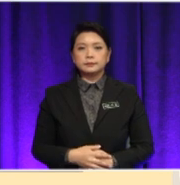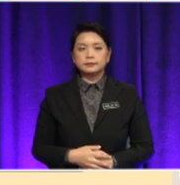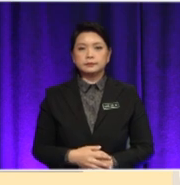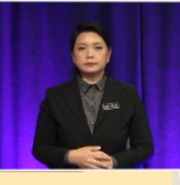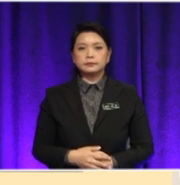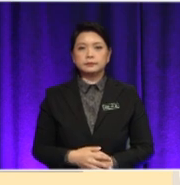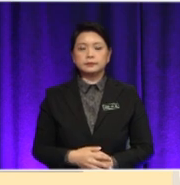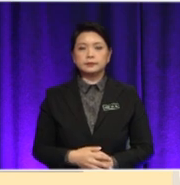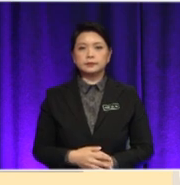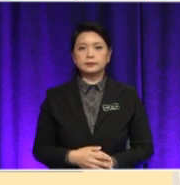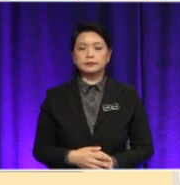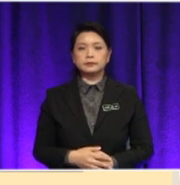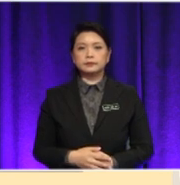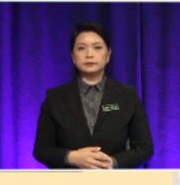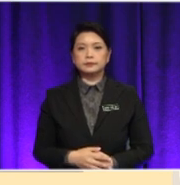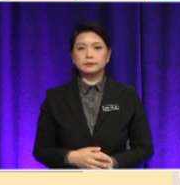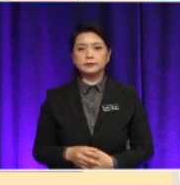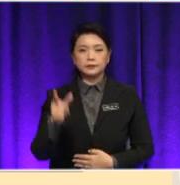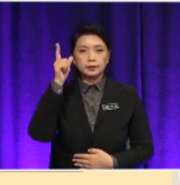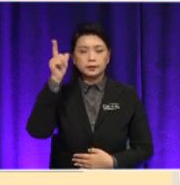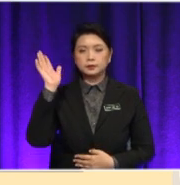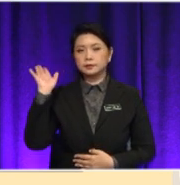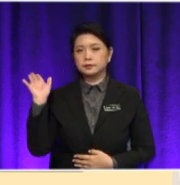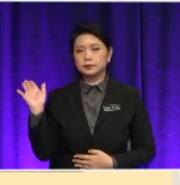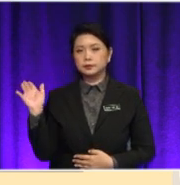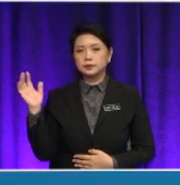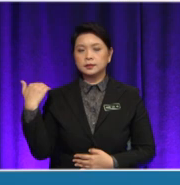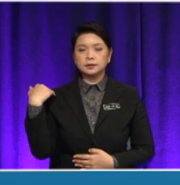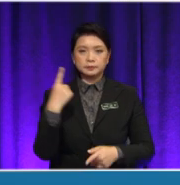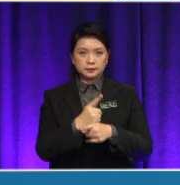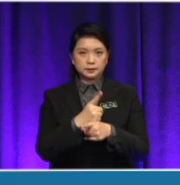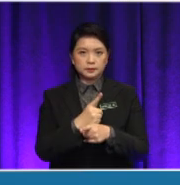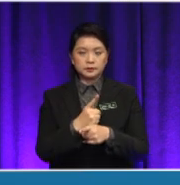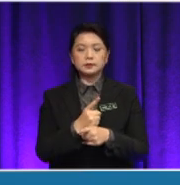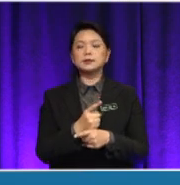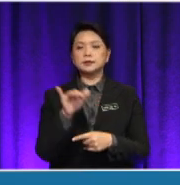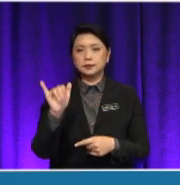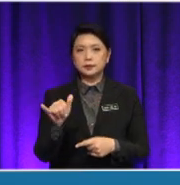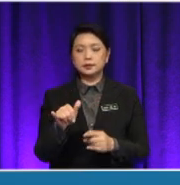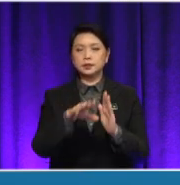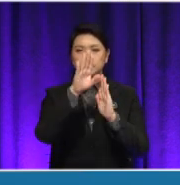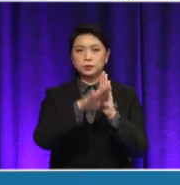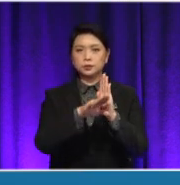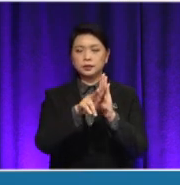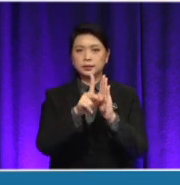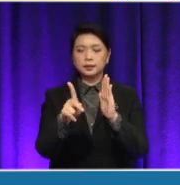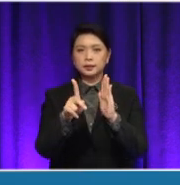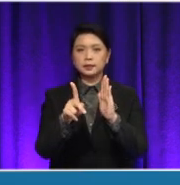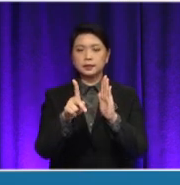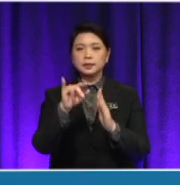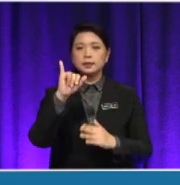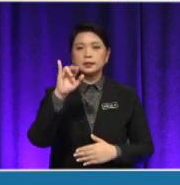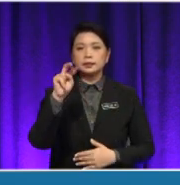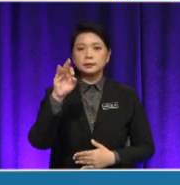Ya, saya pasti. Okey, kita tengok jawapan. Betul tak jawapan Dania? Ya, kurangkan inflamasi dan